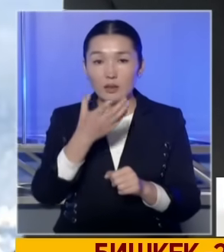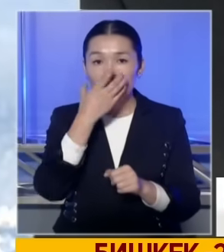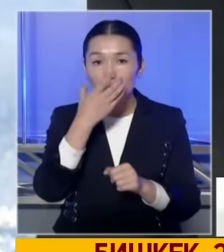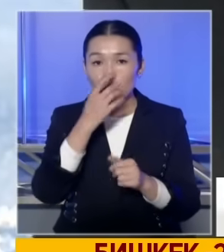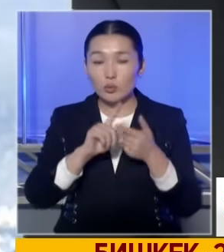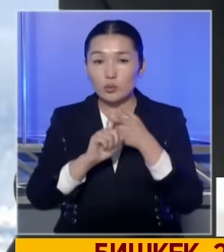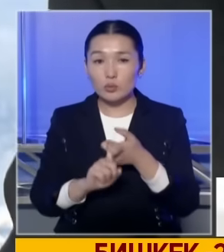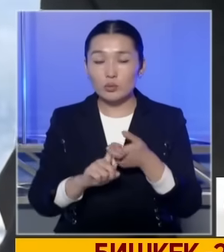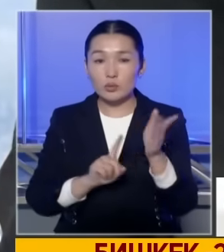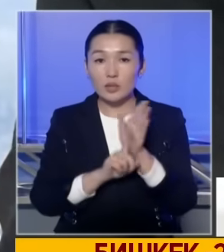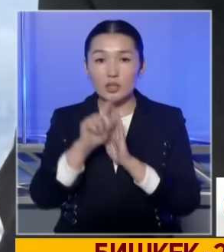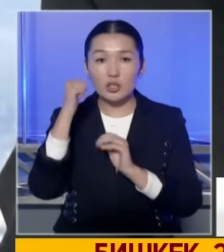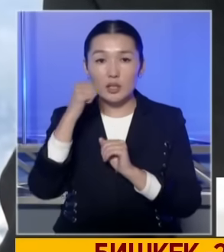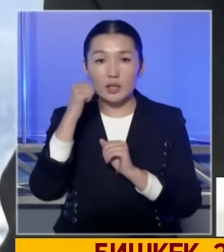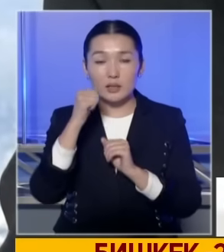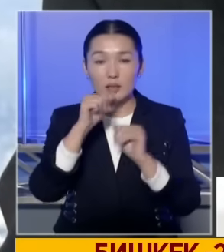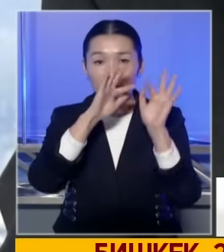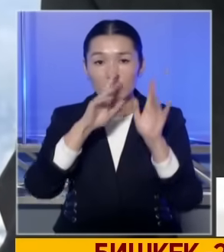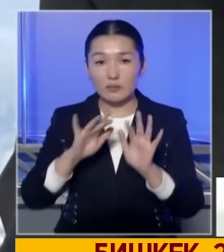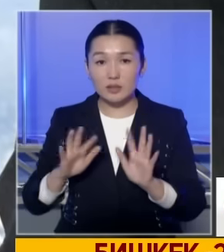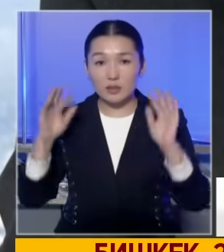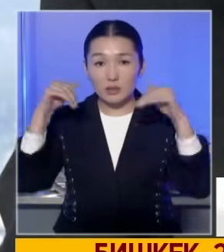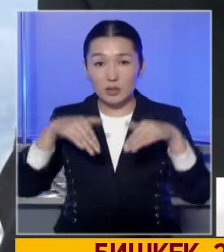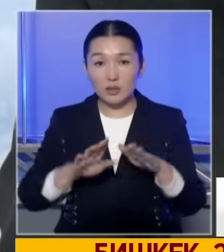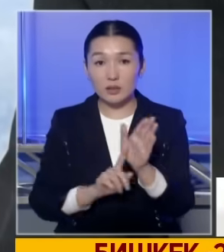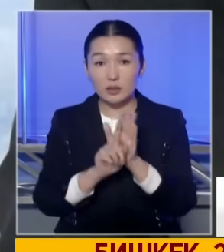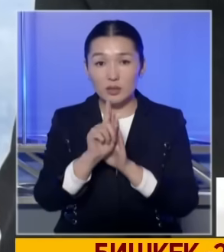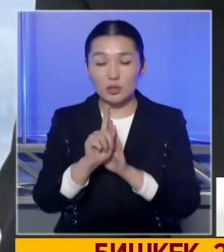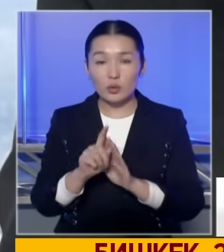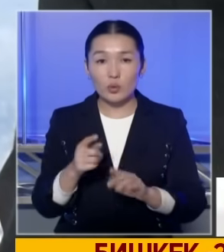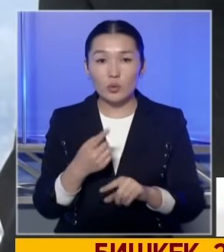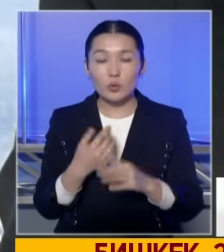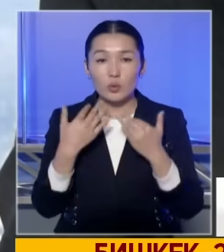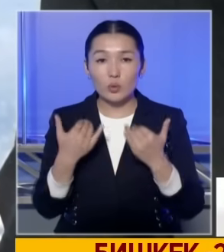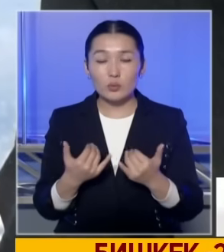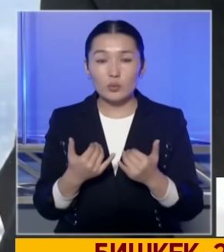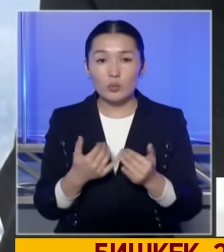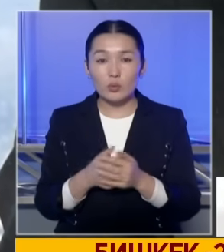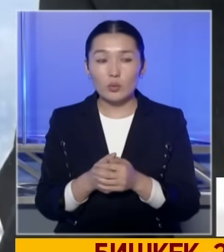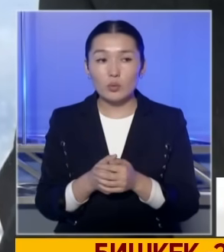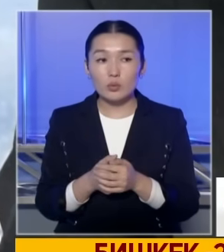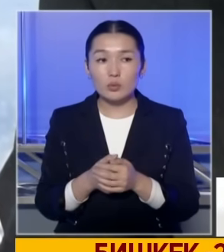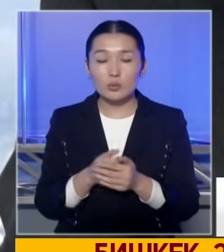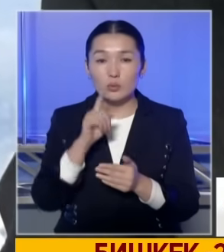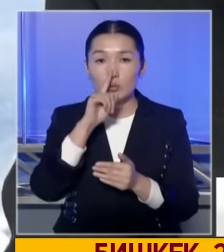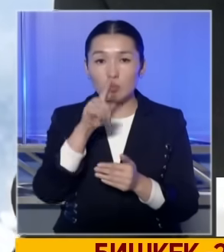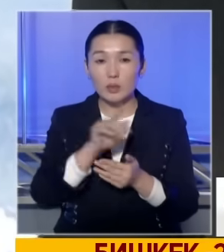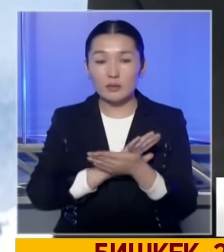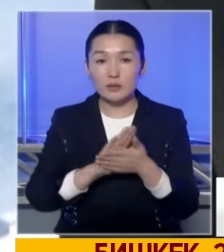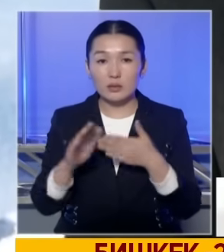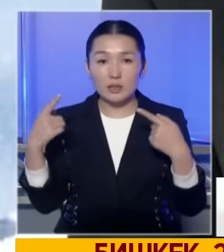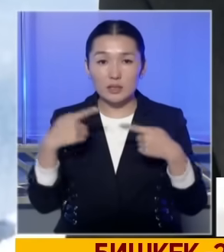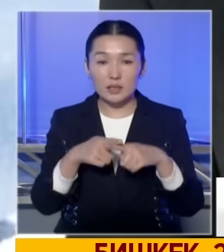эртеңден баштап көчкүлөр да түшө баштайт. Бул жол ушул жаз кычакты биздин техникалар ушул